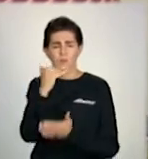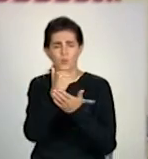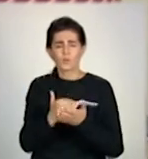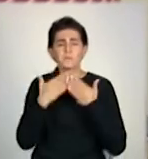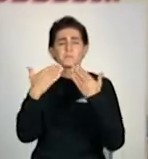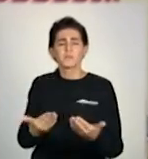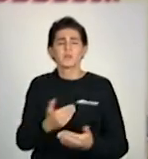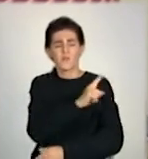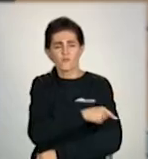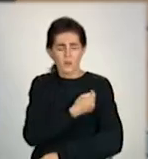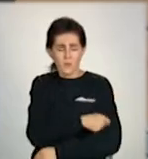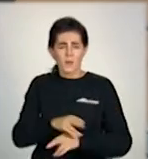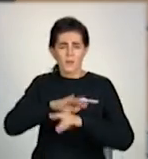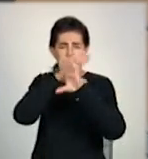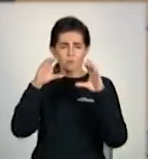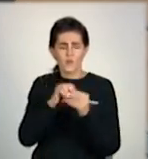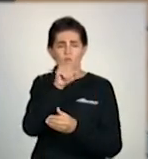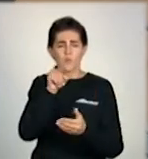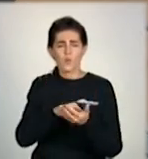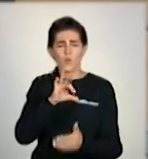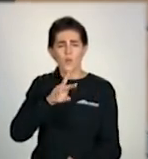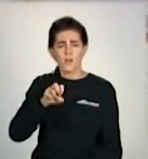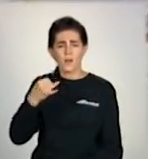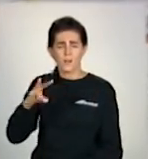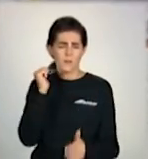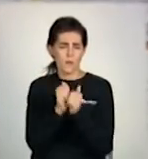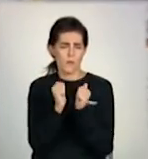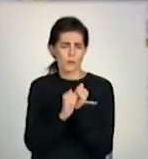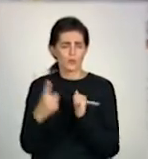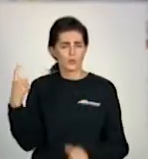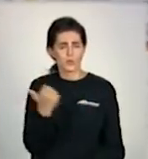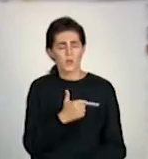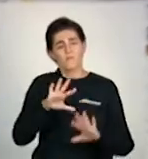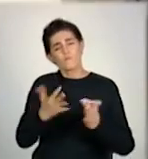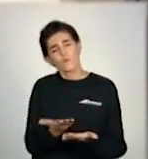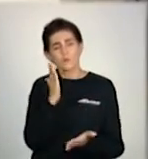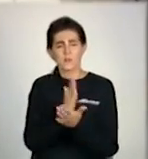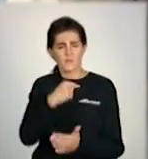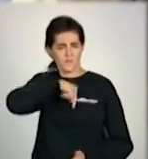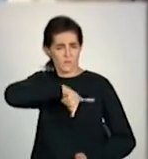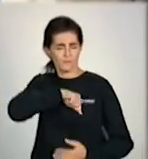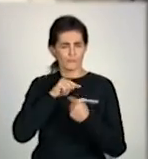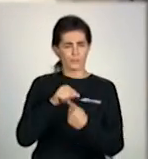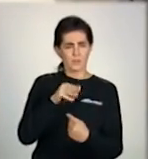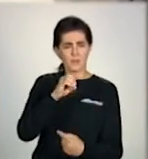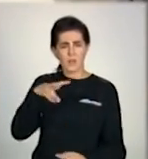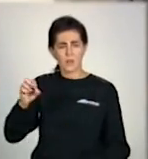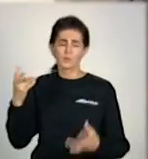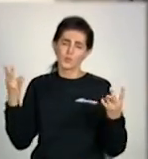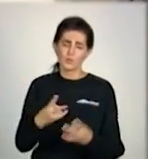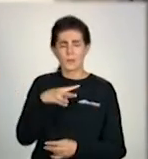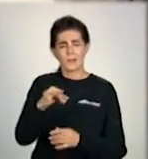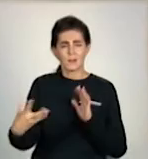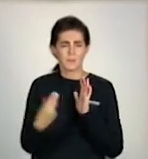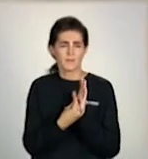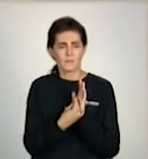дає змогу поставити запитання експертам онлайн щотижня. А раптом у людини є антитіла. Чи треба робити щеплення?